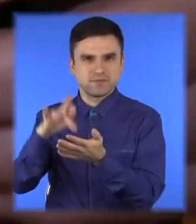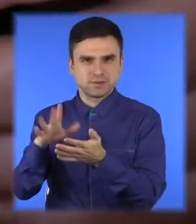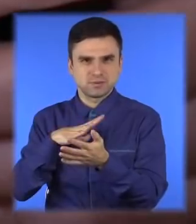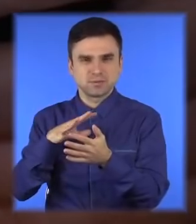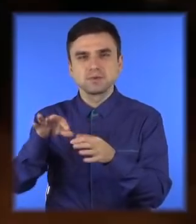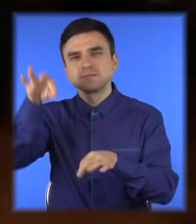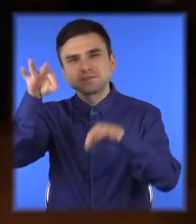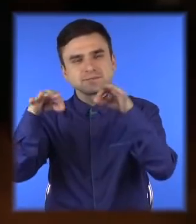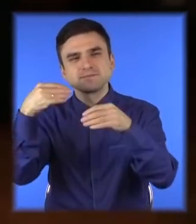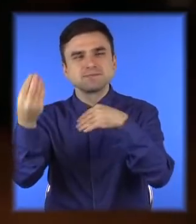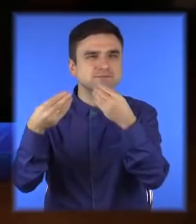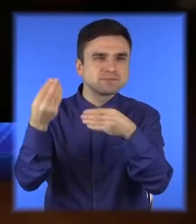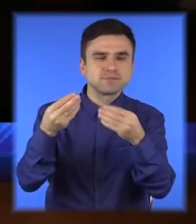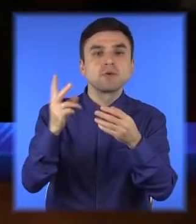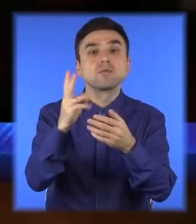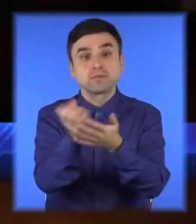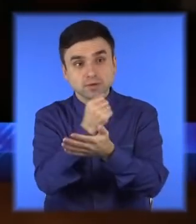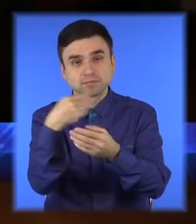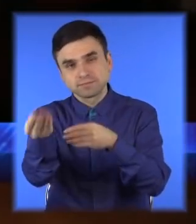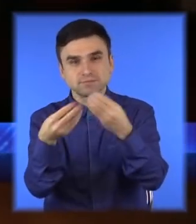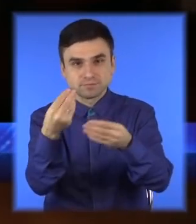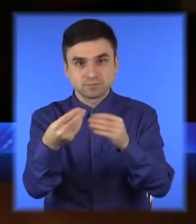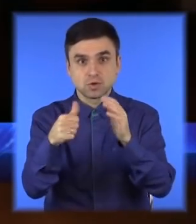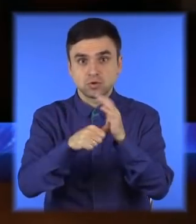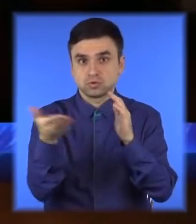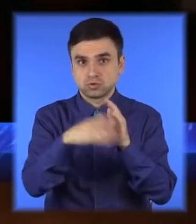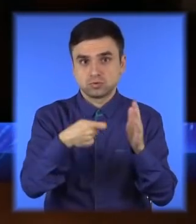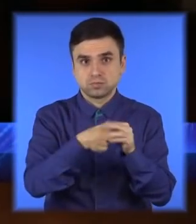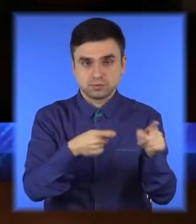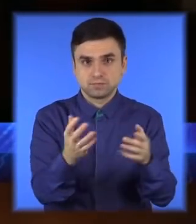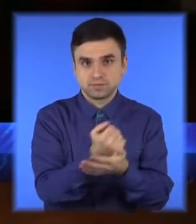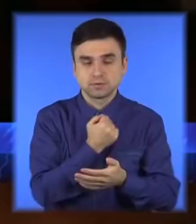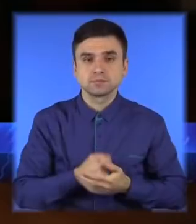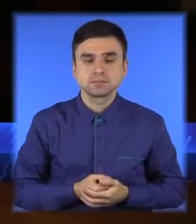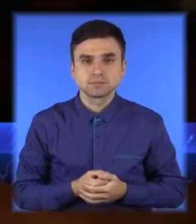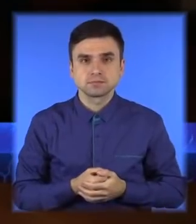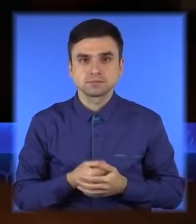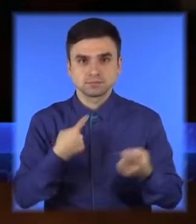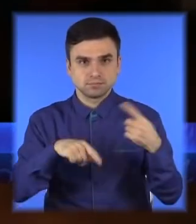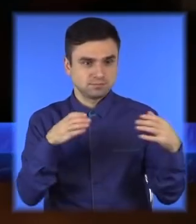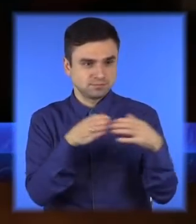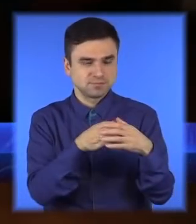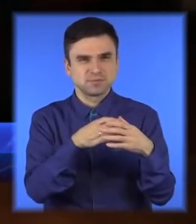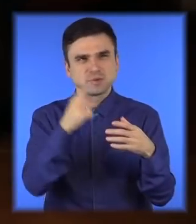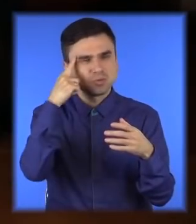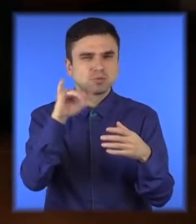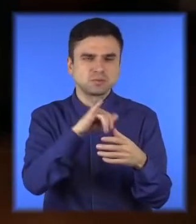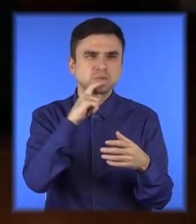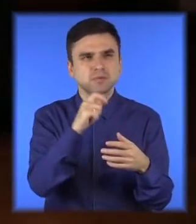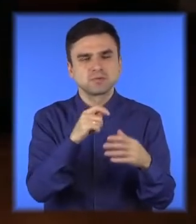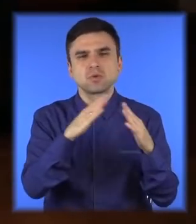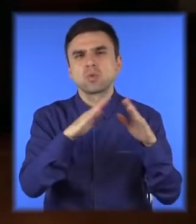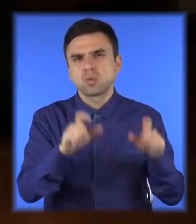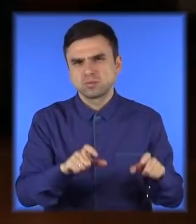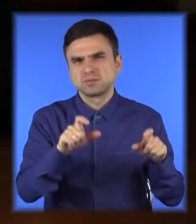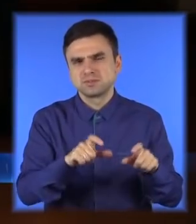видався незабутнім. Місце спокійного відпочинку, сімейного, за чашечкою чаю, ми всі тут. Це